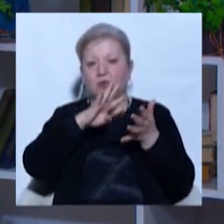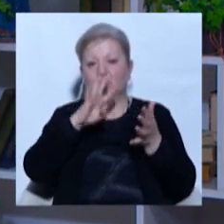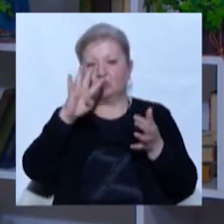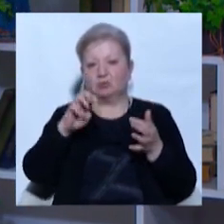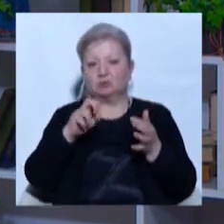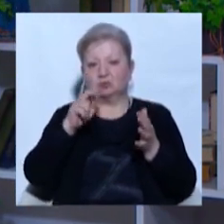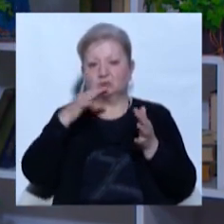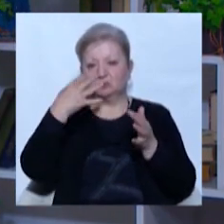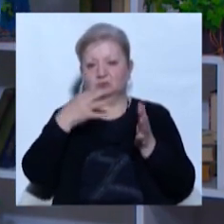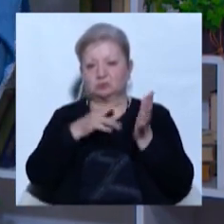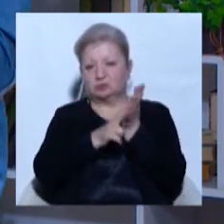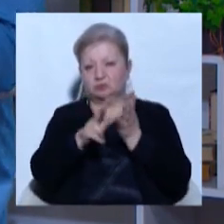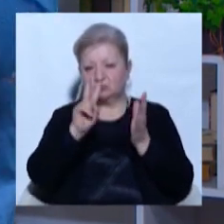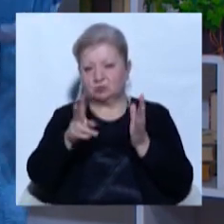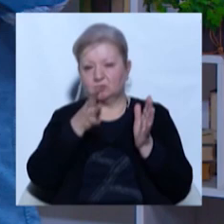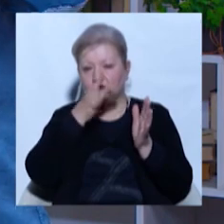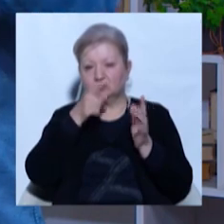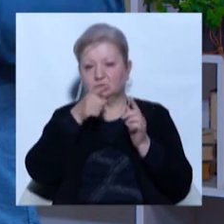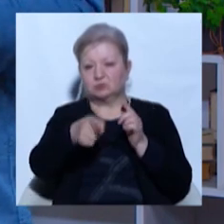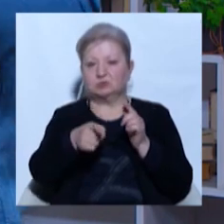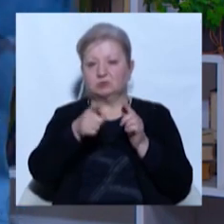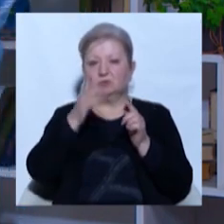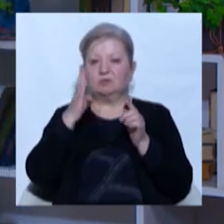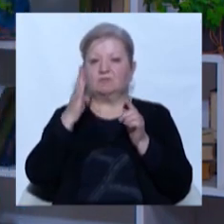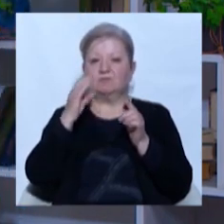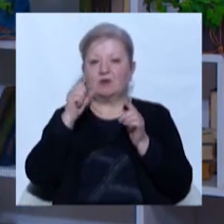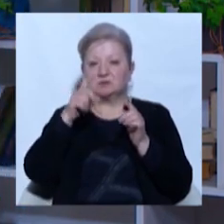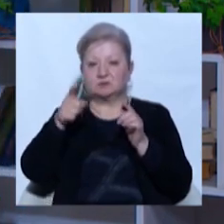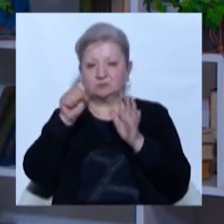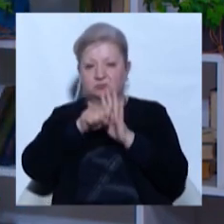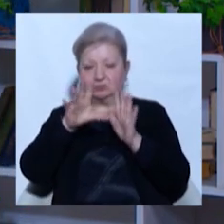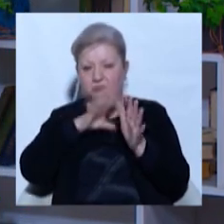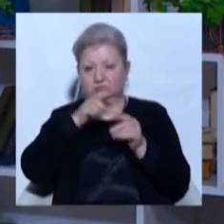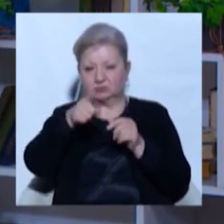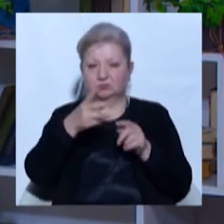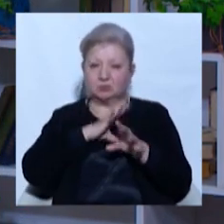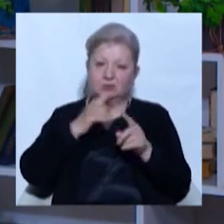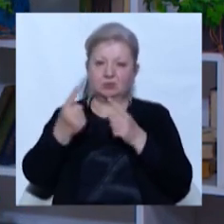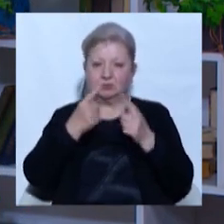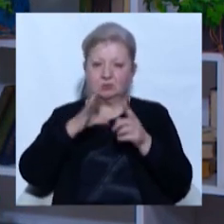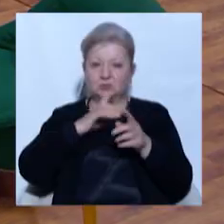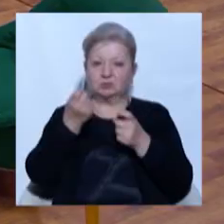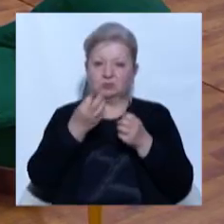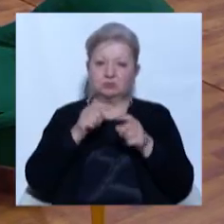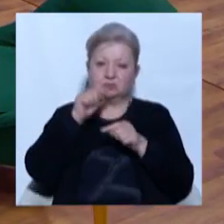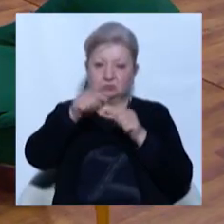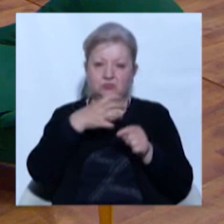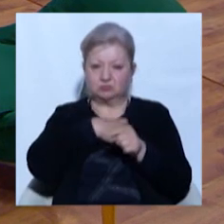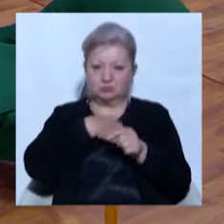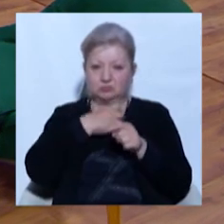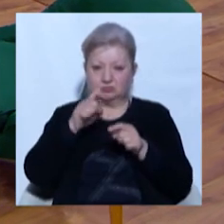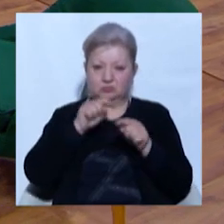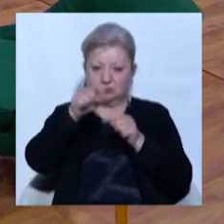482 წელს ვარსკენი მოკლევინა. თუმცა მანამდე ვახტანგი ალბათ ერთ-ერთ უკიდურეს ნაბიჯს, კიდევ ერთ ნაბიჯს დგას